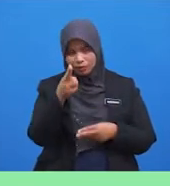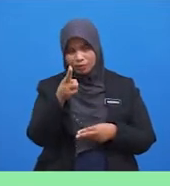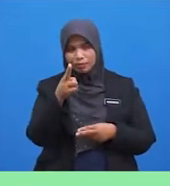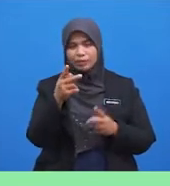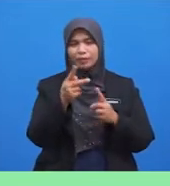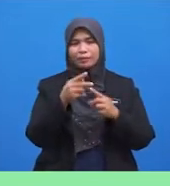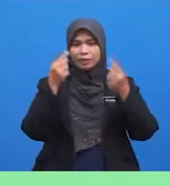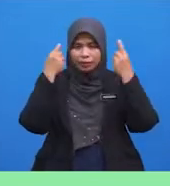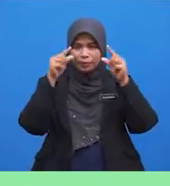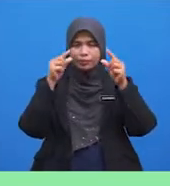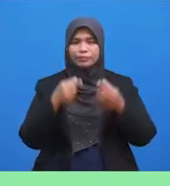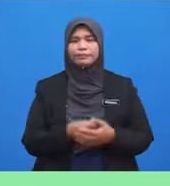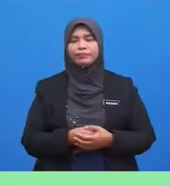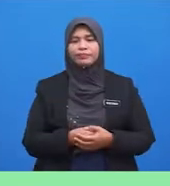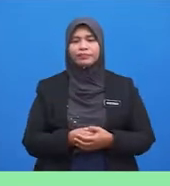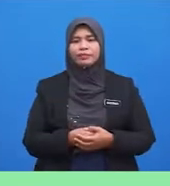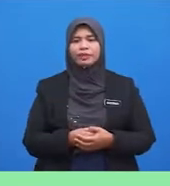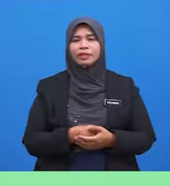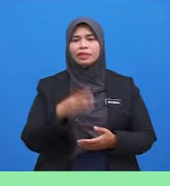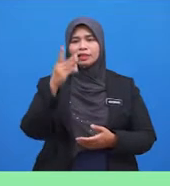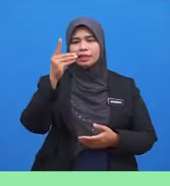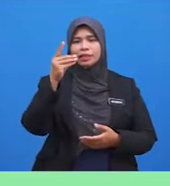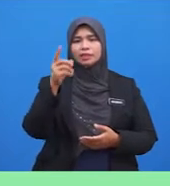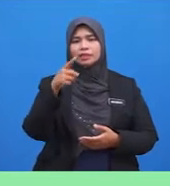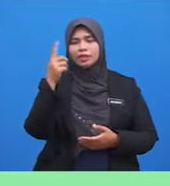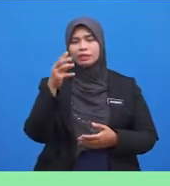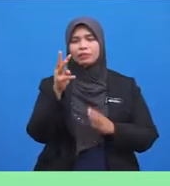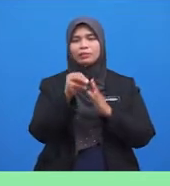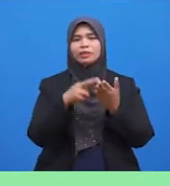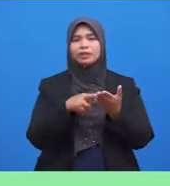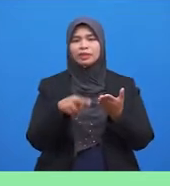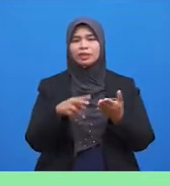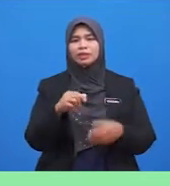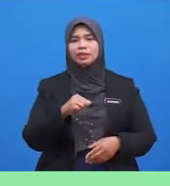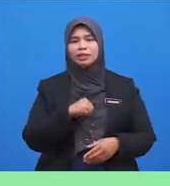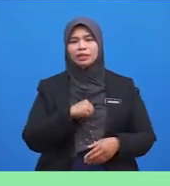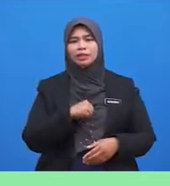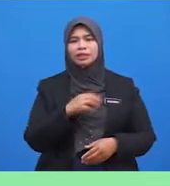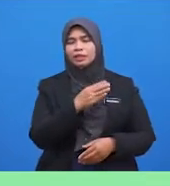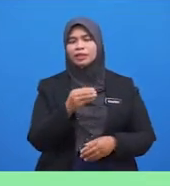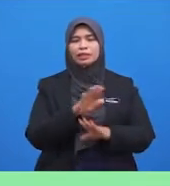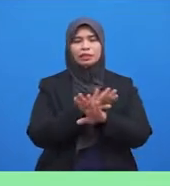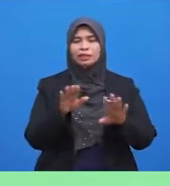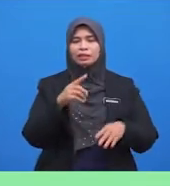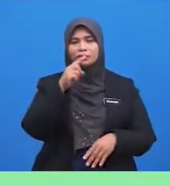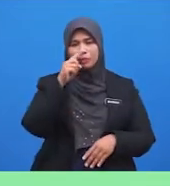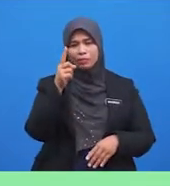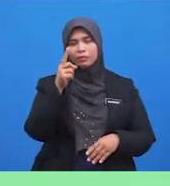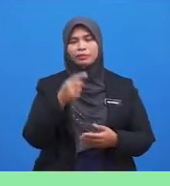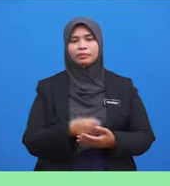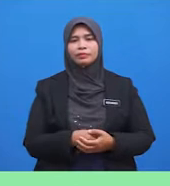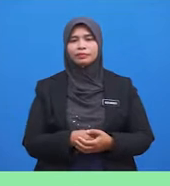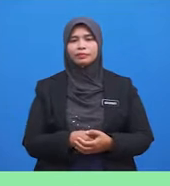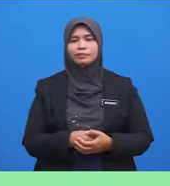hormat kepada guru. D. Selalu merendah diri dan tidak